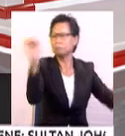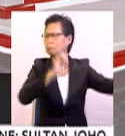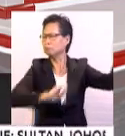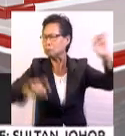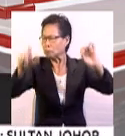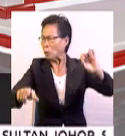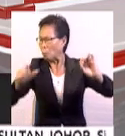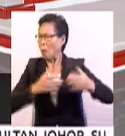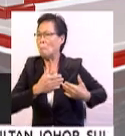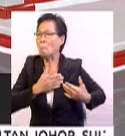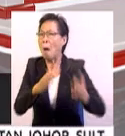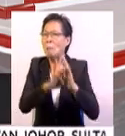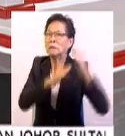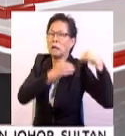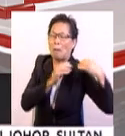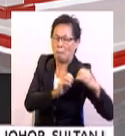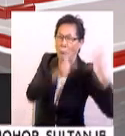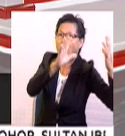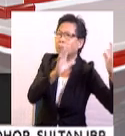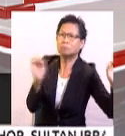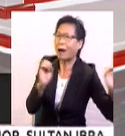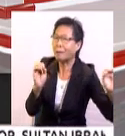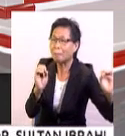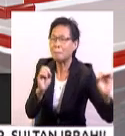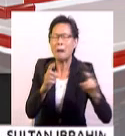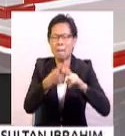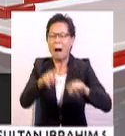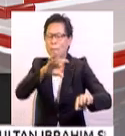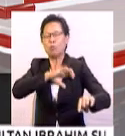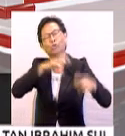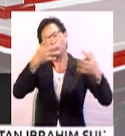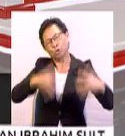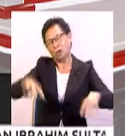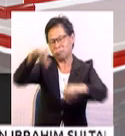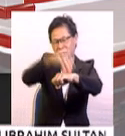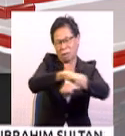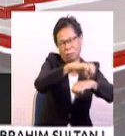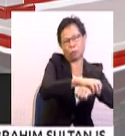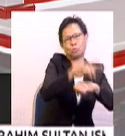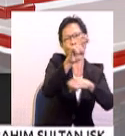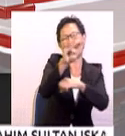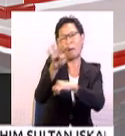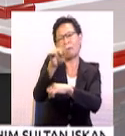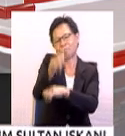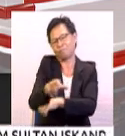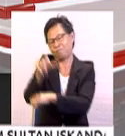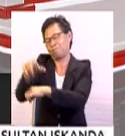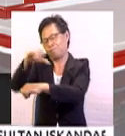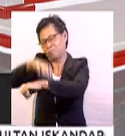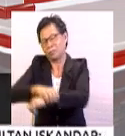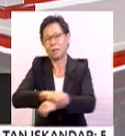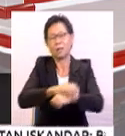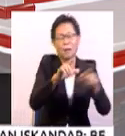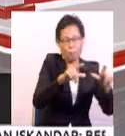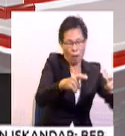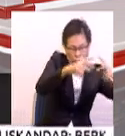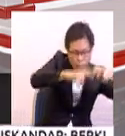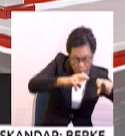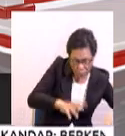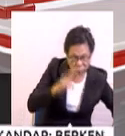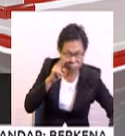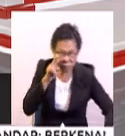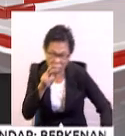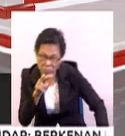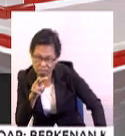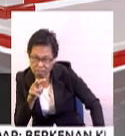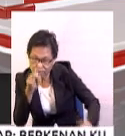pihak mengaku bertanggungjawab, namun pihak polis telah berjaya menahan 24 orang. Pada masa sama, pasukan penyiasat turut melihat sama ada